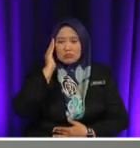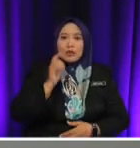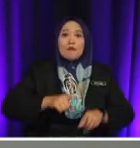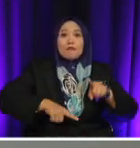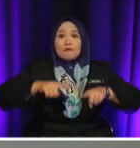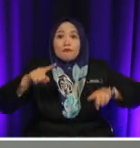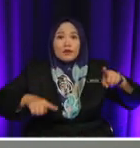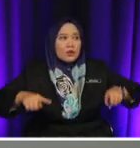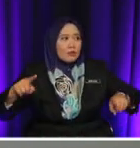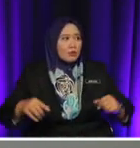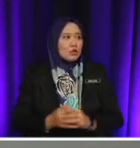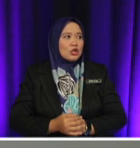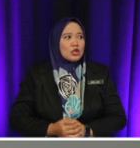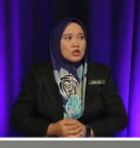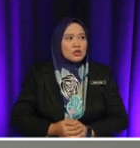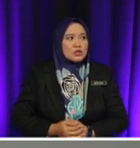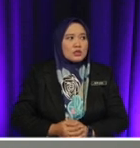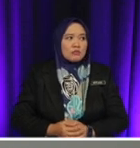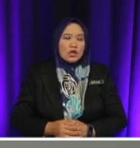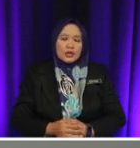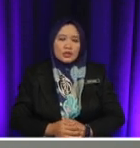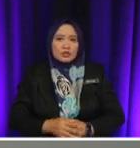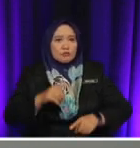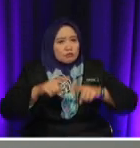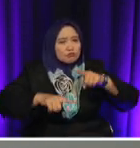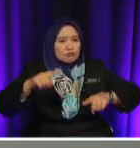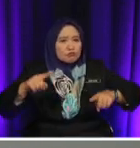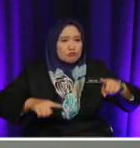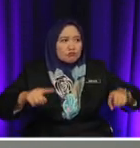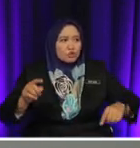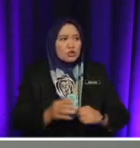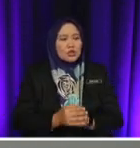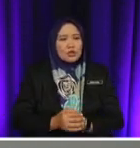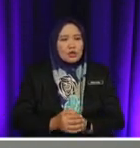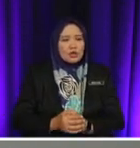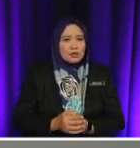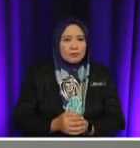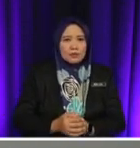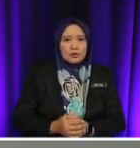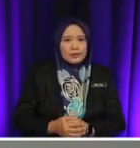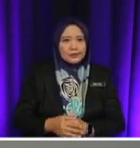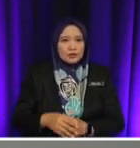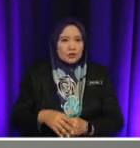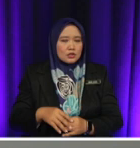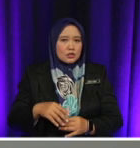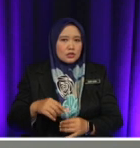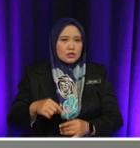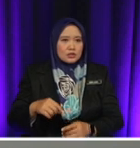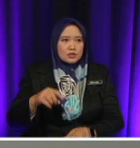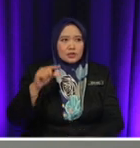bergerak bergerak balasoke Oke jika soalan itu melibatkan lakaran pastikan dibuat dengan sempurna